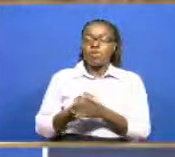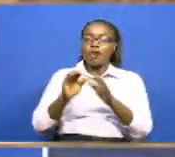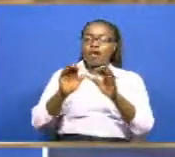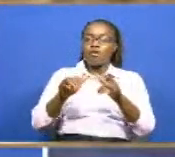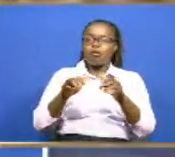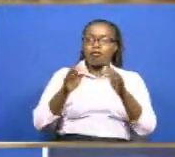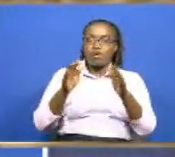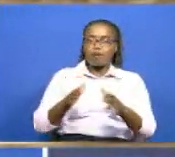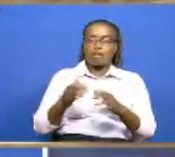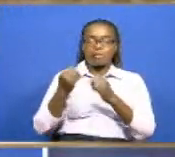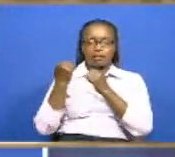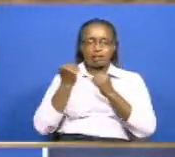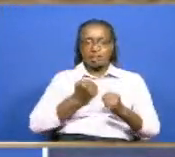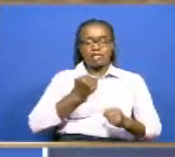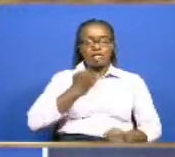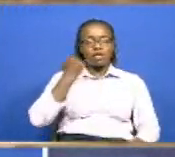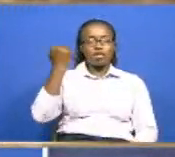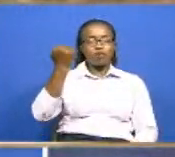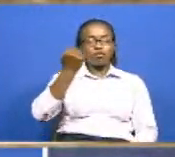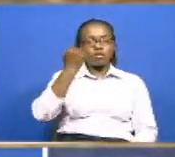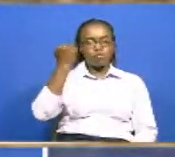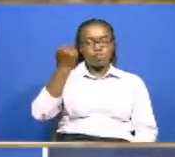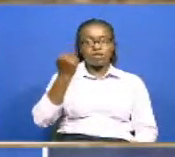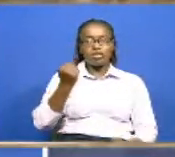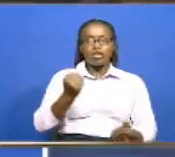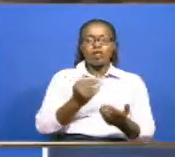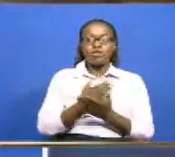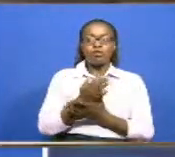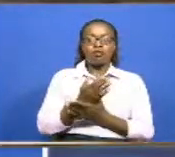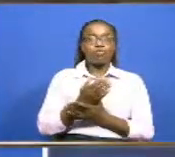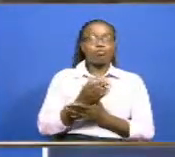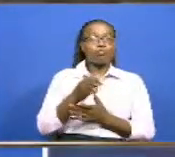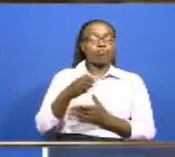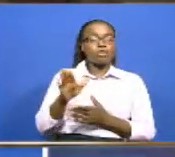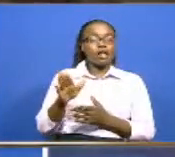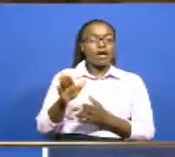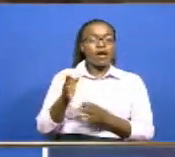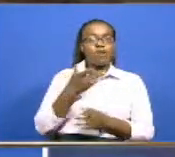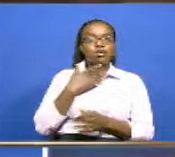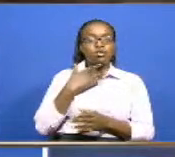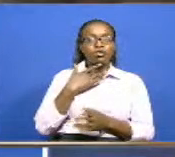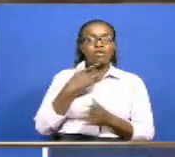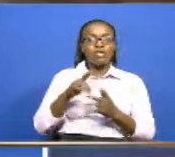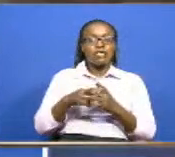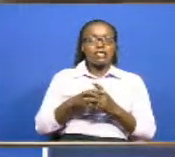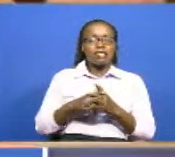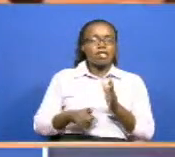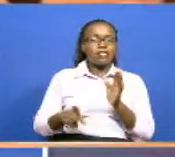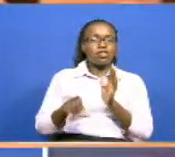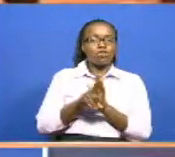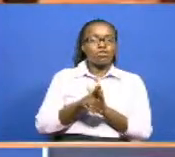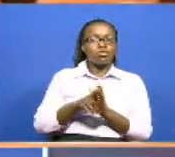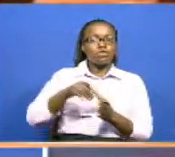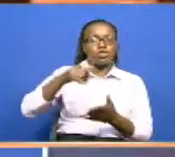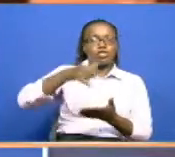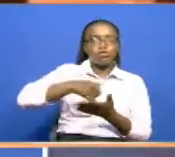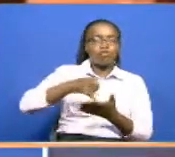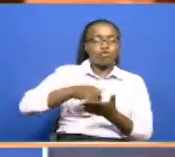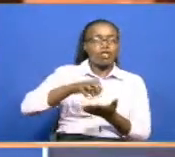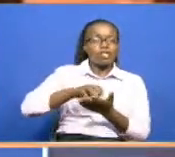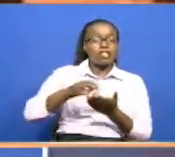miwa huko Mumias kupitia chama cha wakuzaji miwa nchini wameanzisha mchakato wa kisheria wa kujumuishwa katika kesi